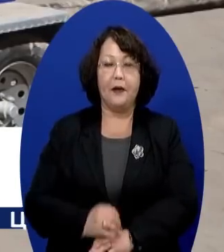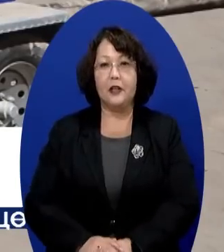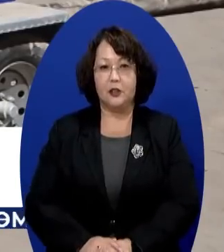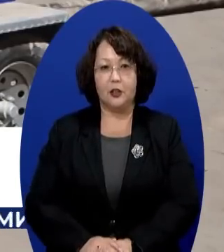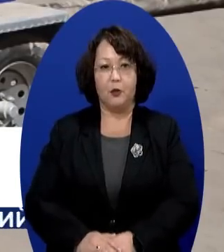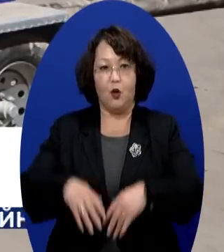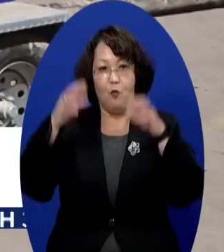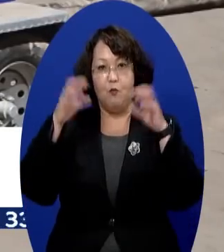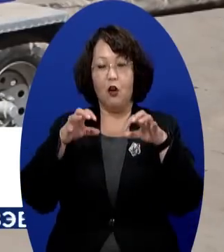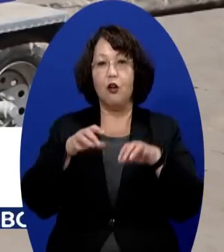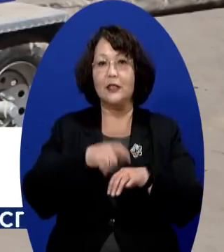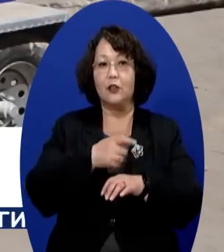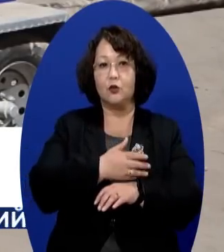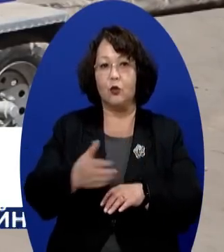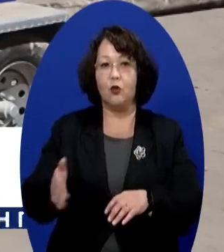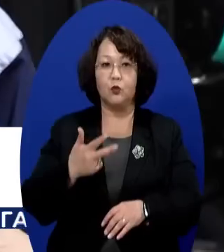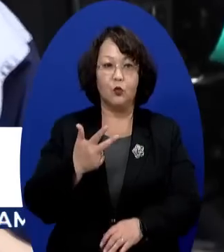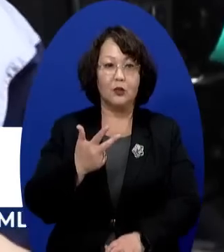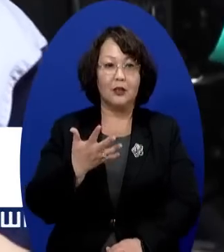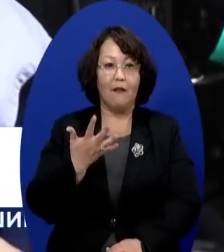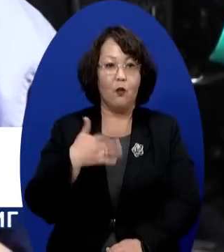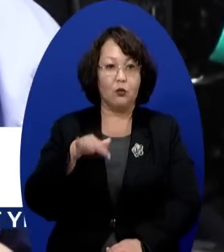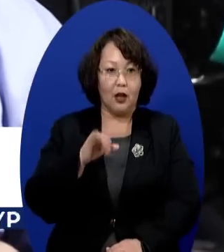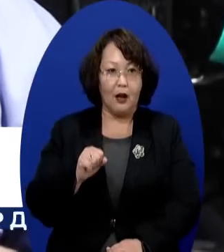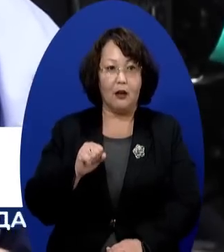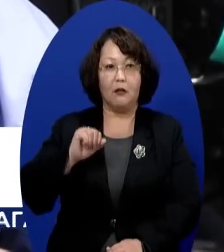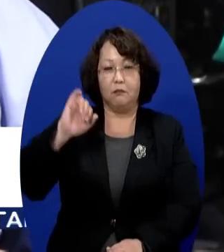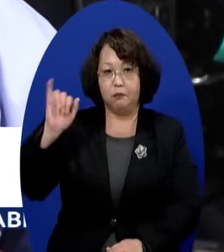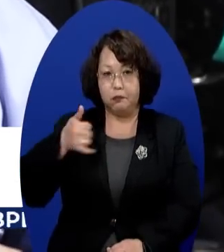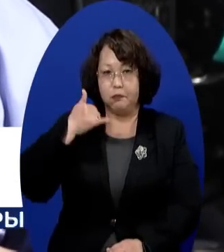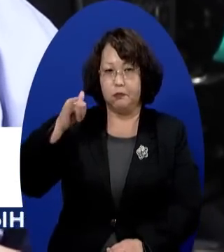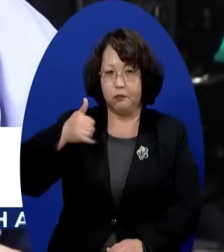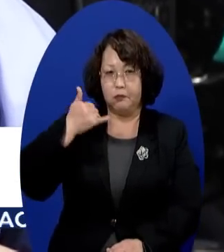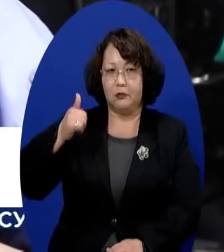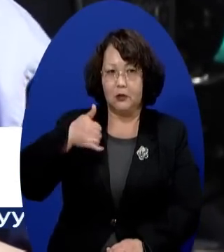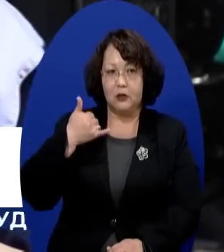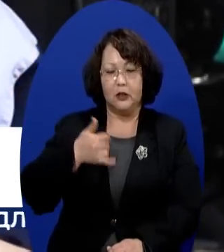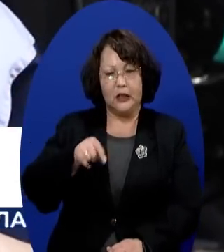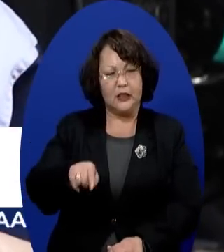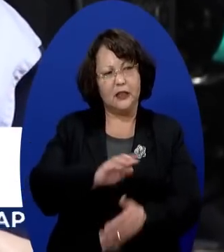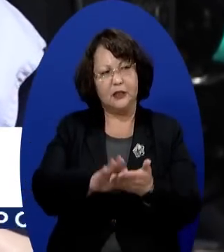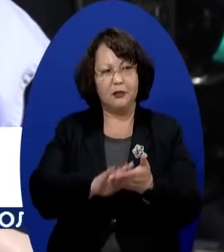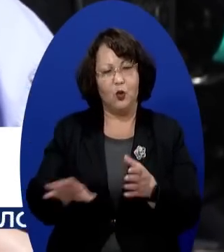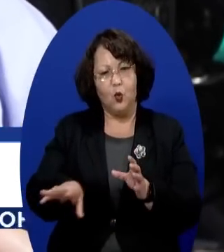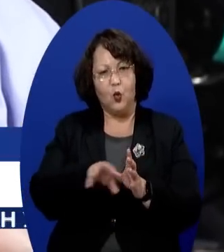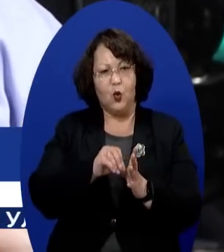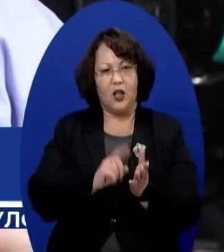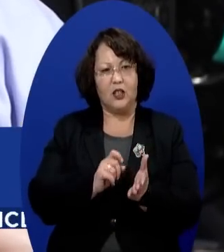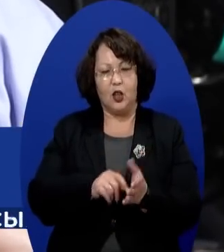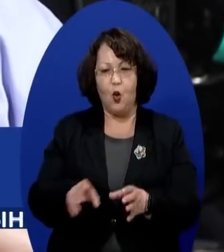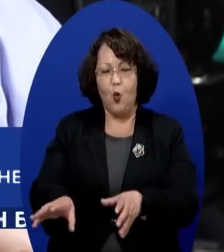Бороо орсноос хойш нийт 35 удаагийн дуудлага мэдээлэл бол манай шуурхай удирдлага зохицуулалтын төвд бол ирсэн байгаа. Үүний дагаад бол